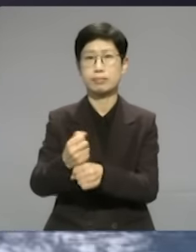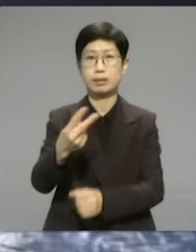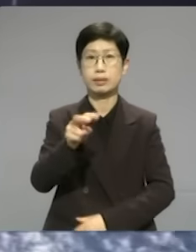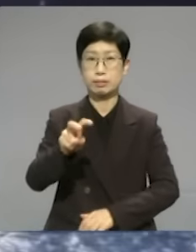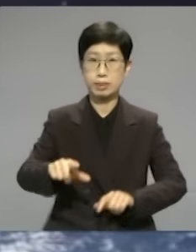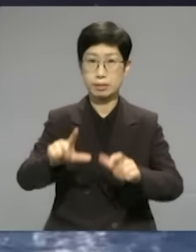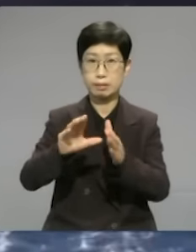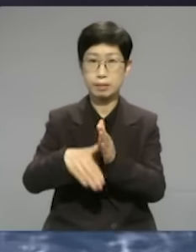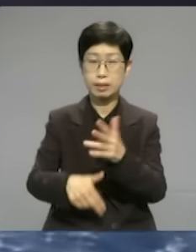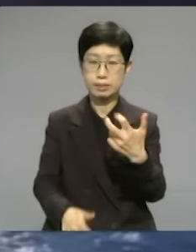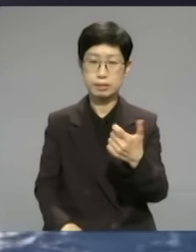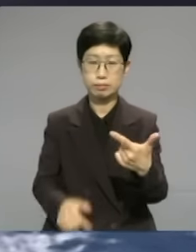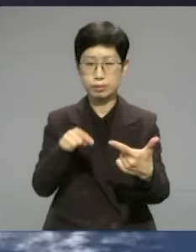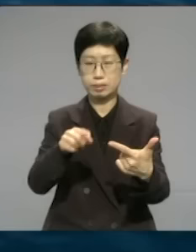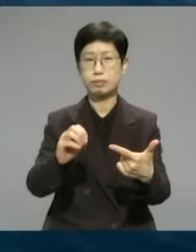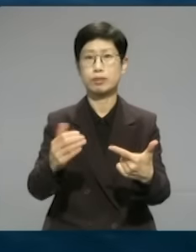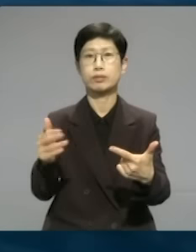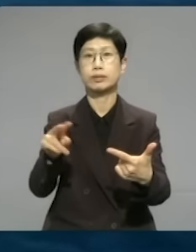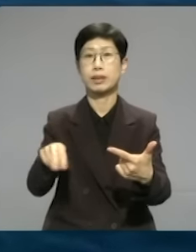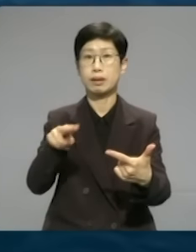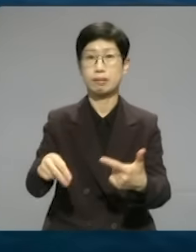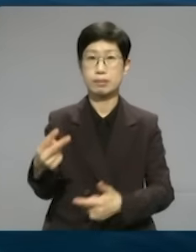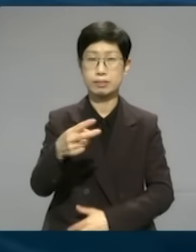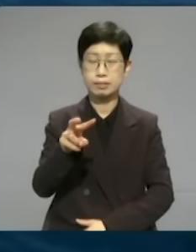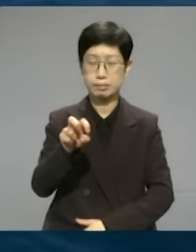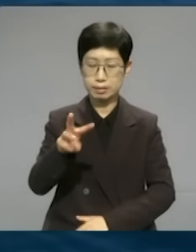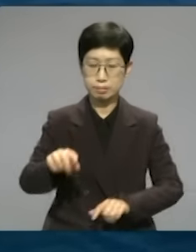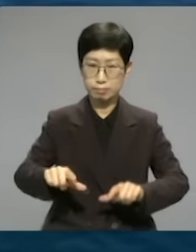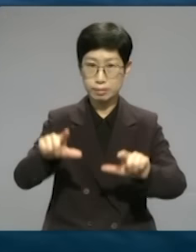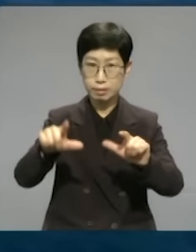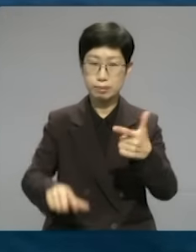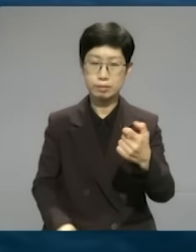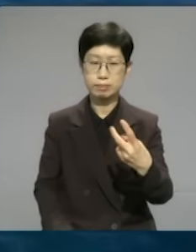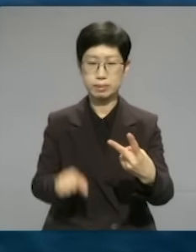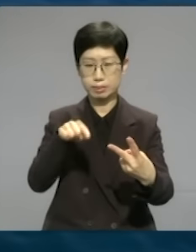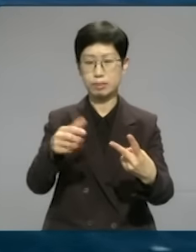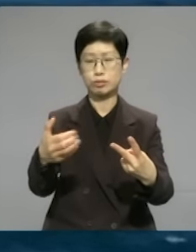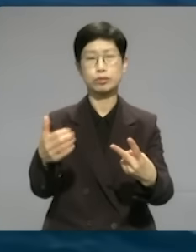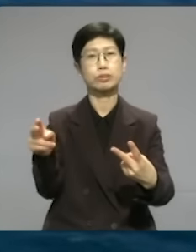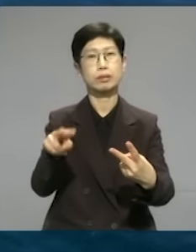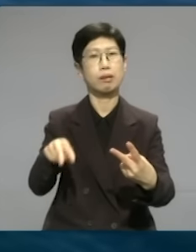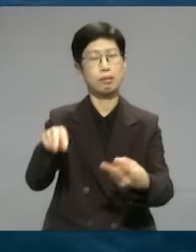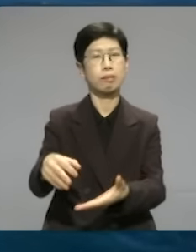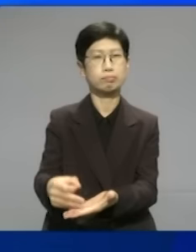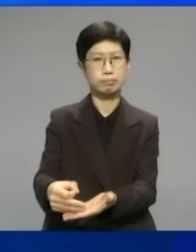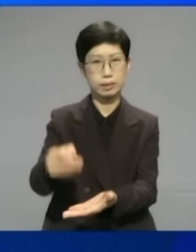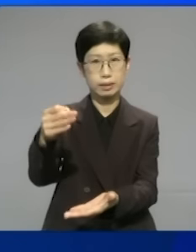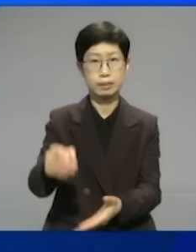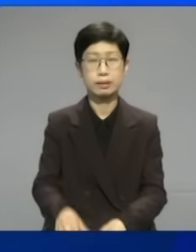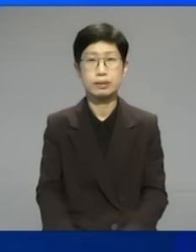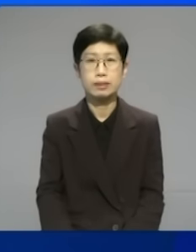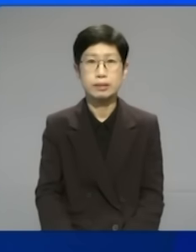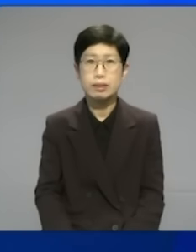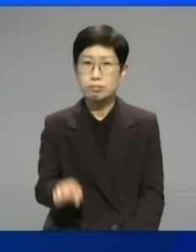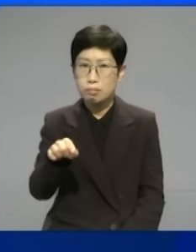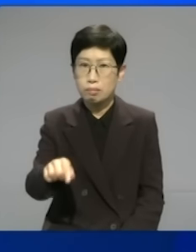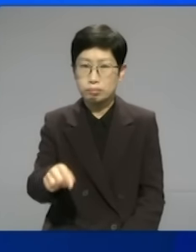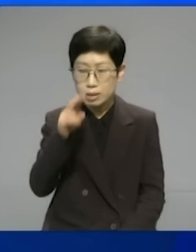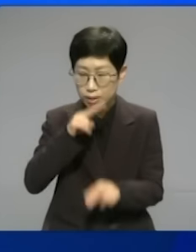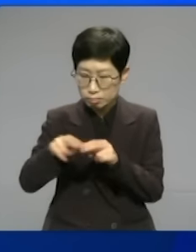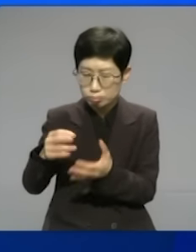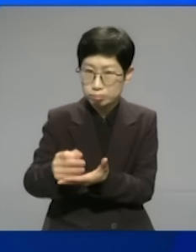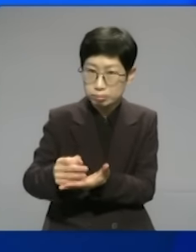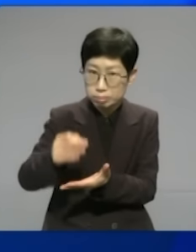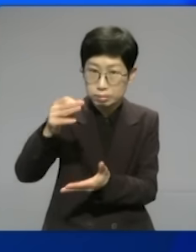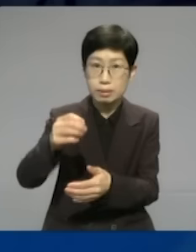유가는 76.09달러, 2023년에는 62.99달러였습니다. 이런 고유가에